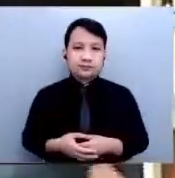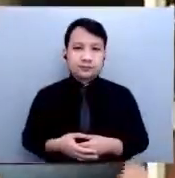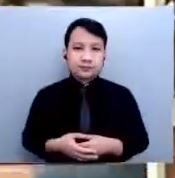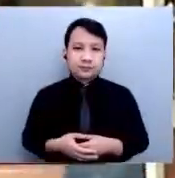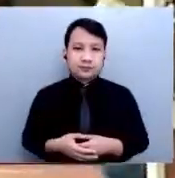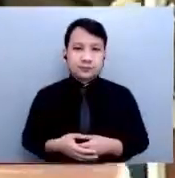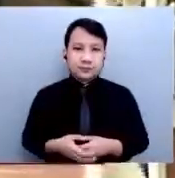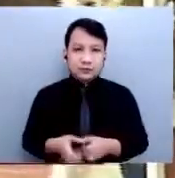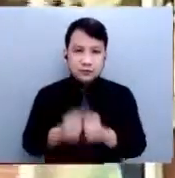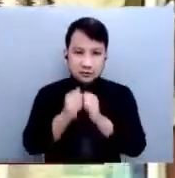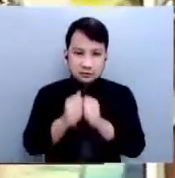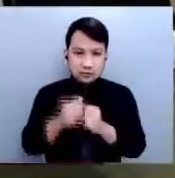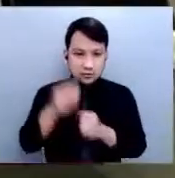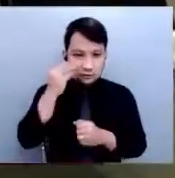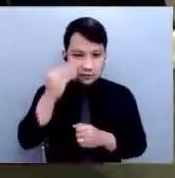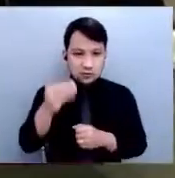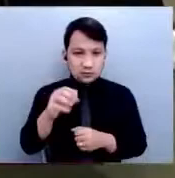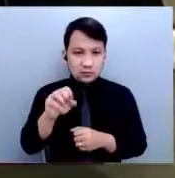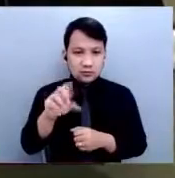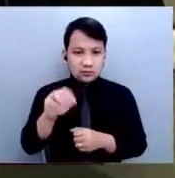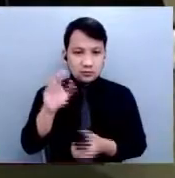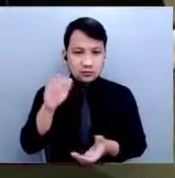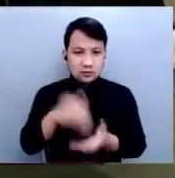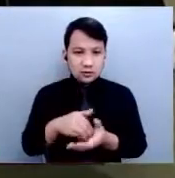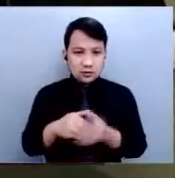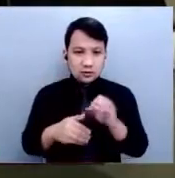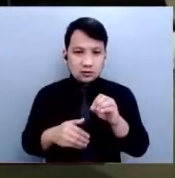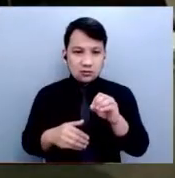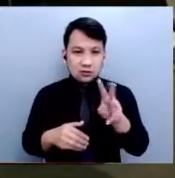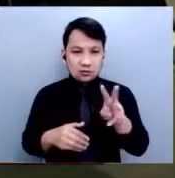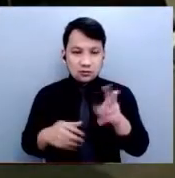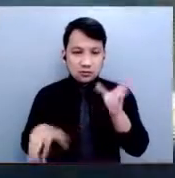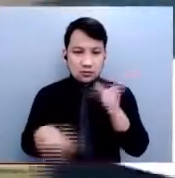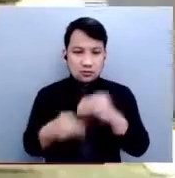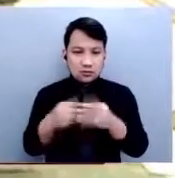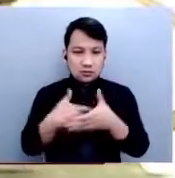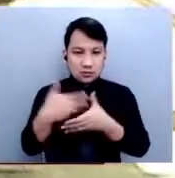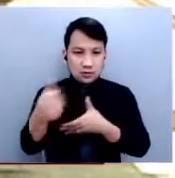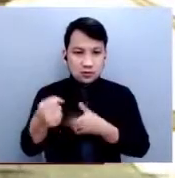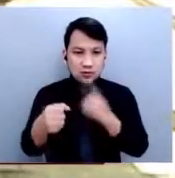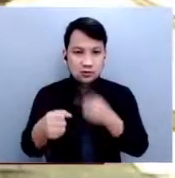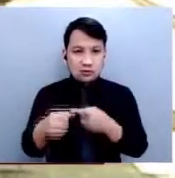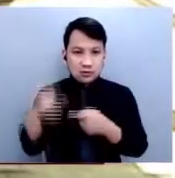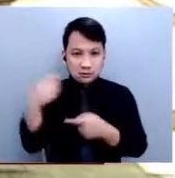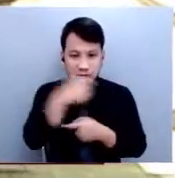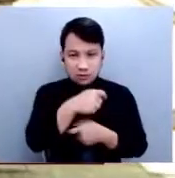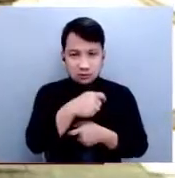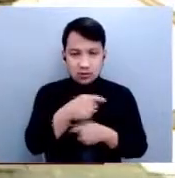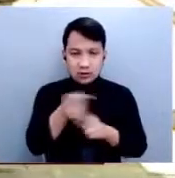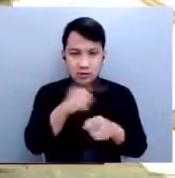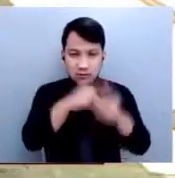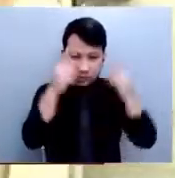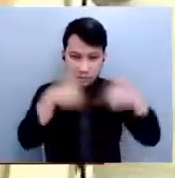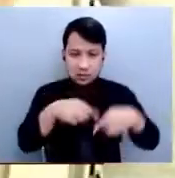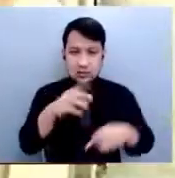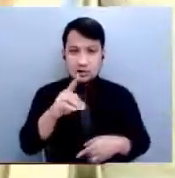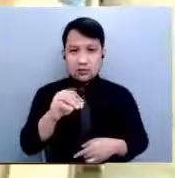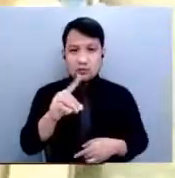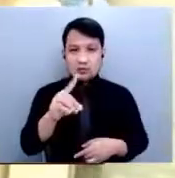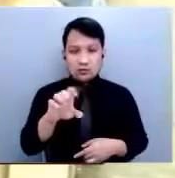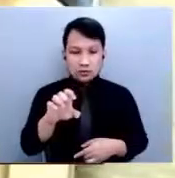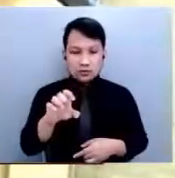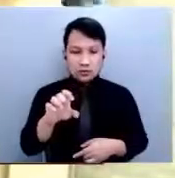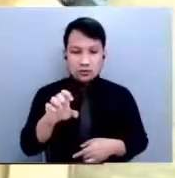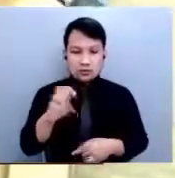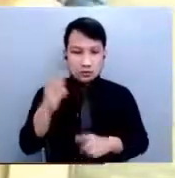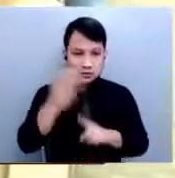Kabilang si Melvin sa higit 12,000 OFW na naghahanda ng umalis pa Taiwan base sa tala ng Department of Labor and Employment.